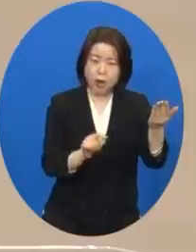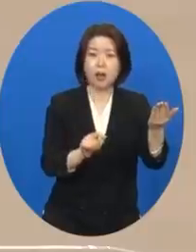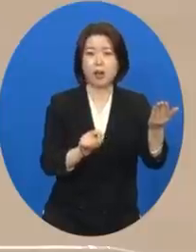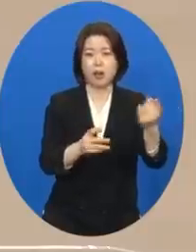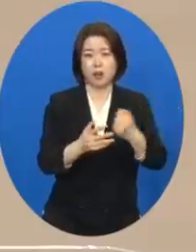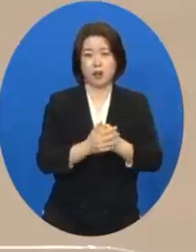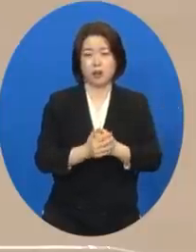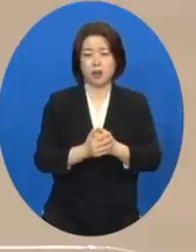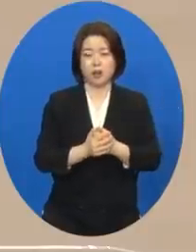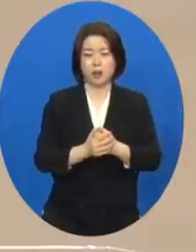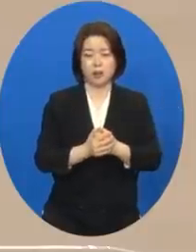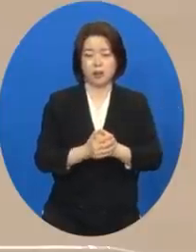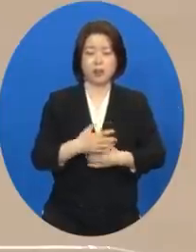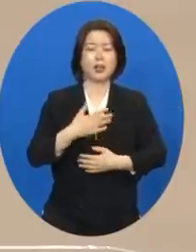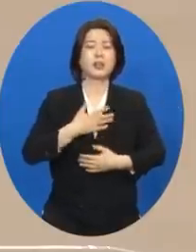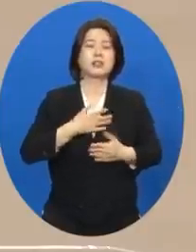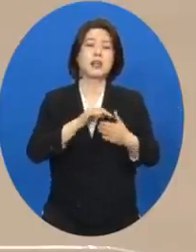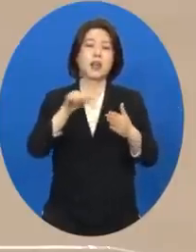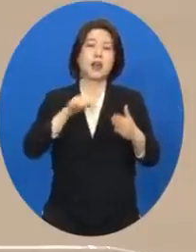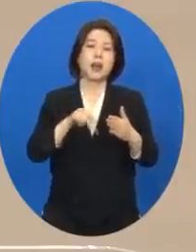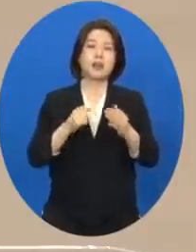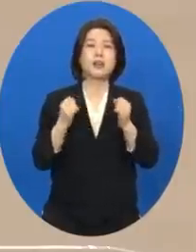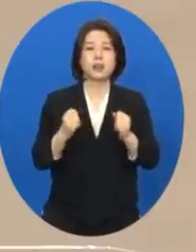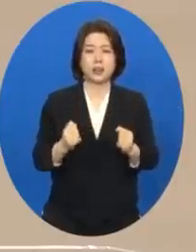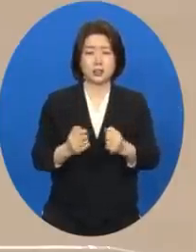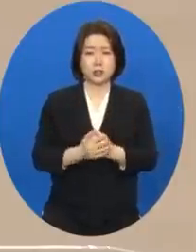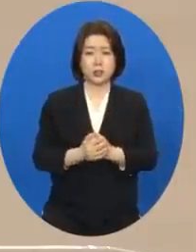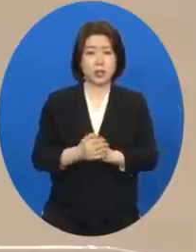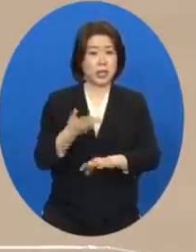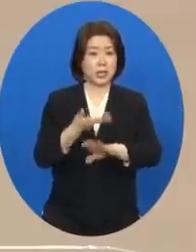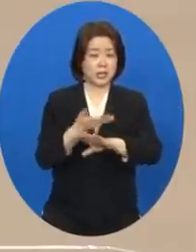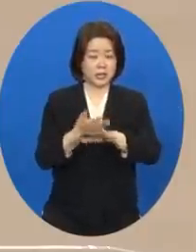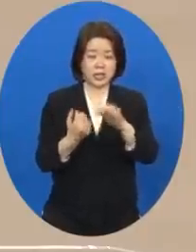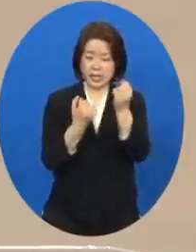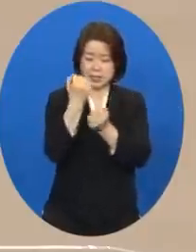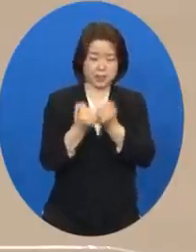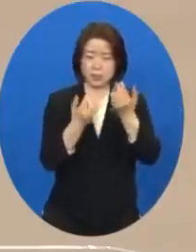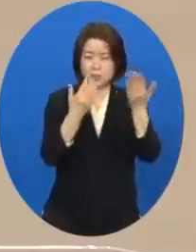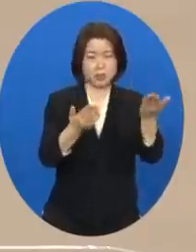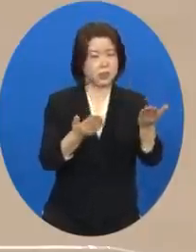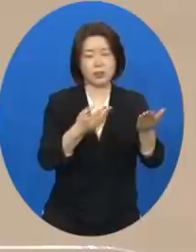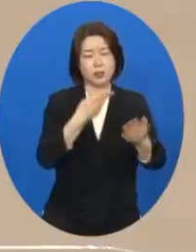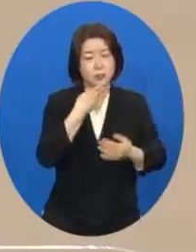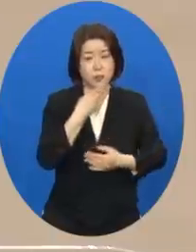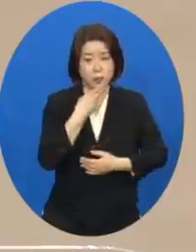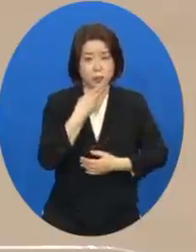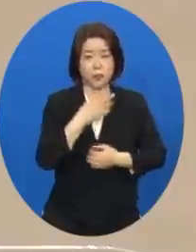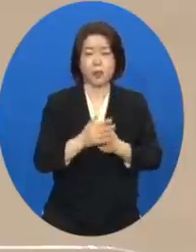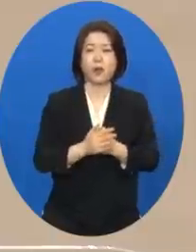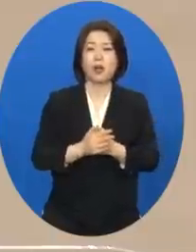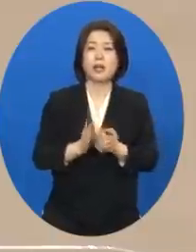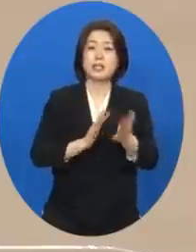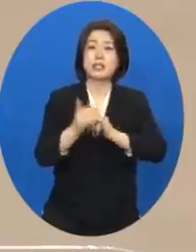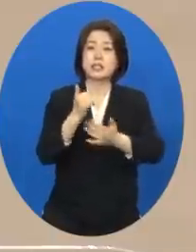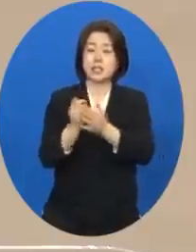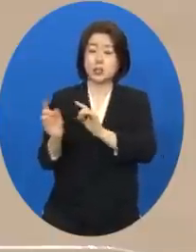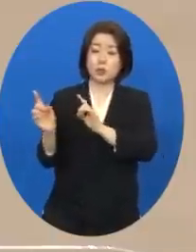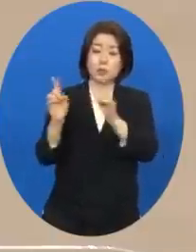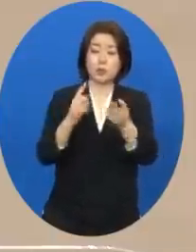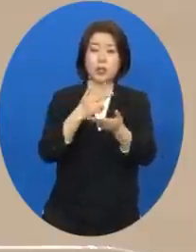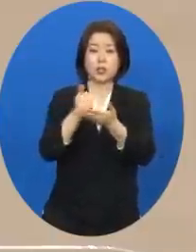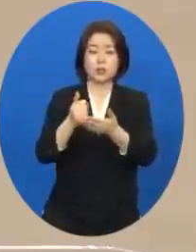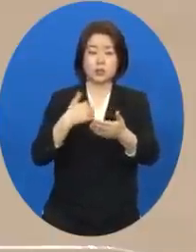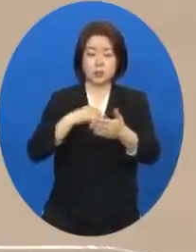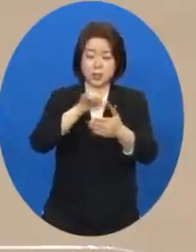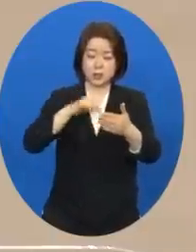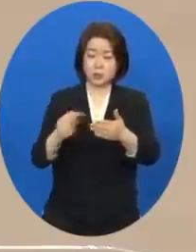제 안에 계십니다 제가 다른 설명 드릴 것도 없이 예수님 부활하신 주님은 제 안에